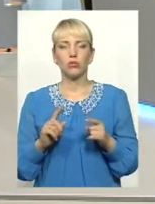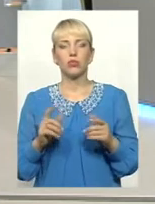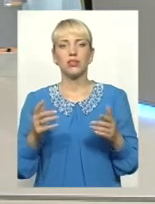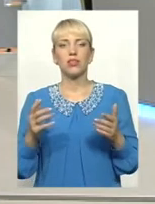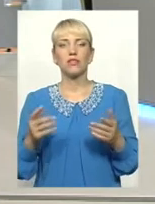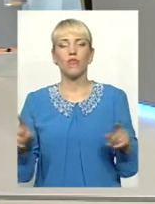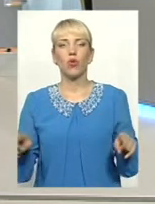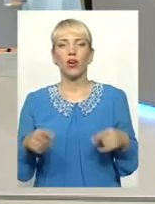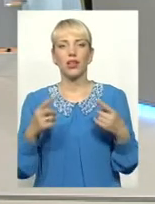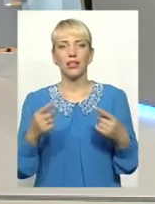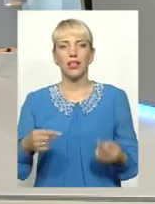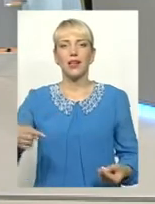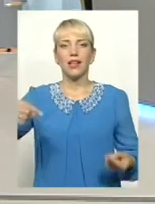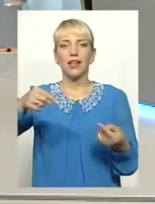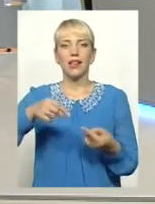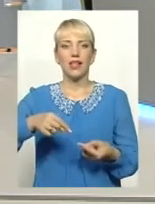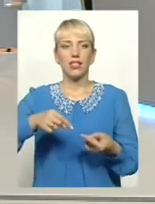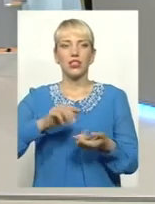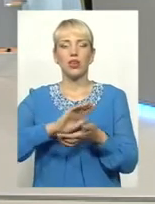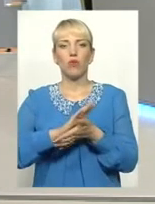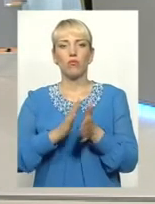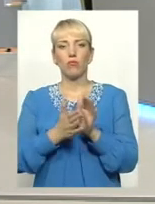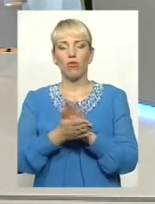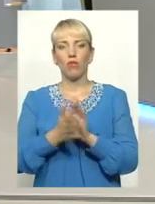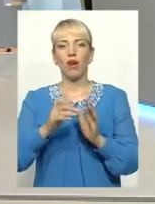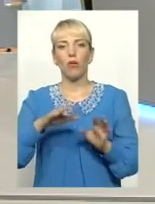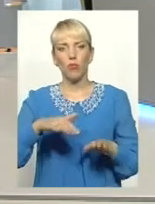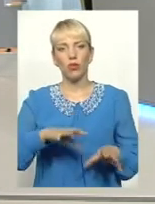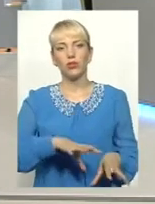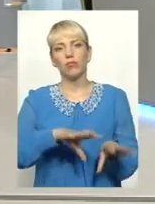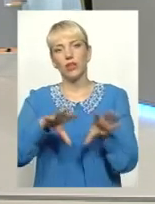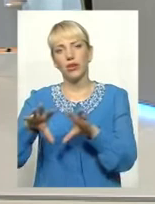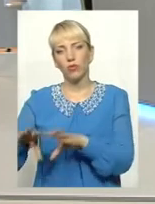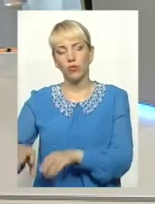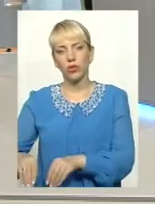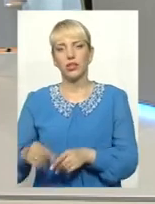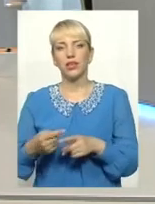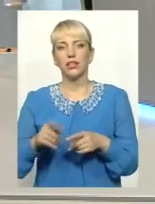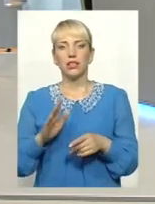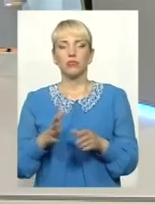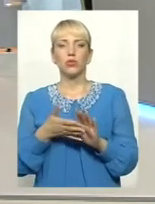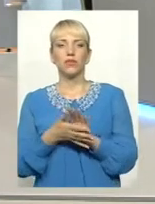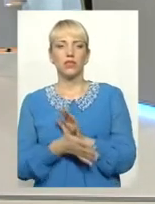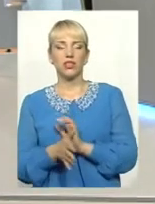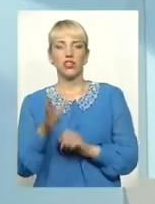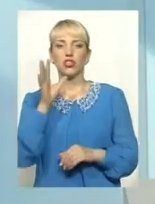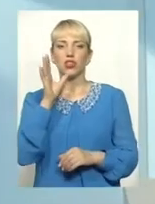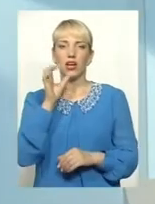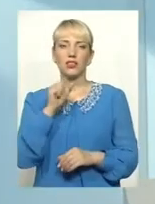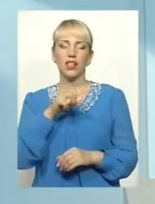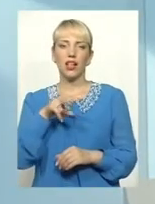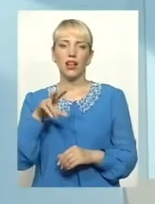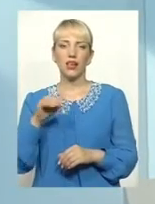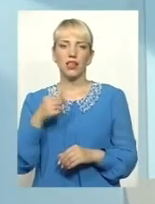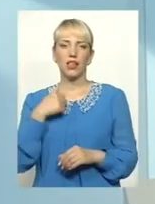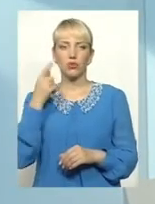створити належні умови, а потім вже притулок переводити. Звісно, це буде певний, витрачати певний час, але я думаю, що ми